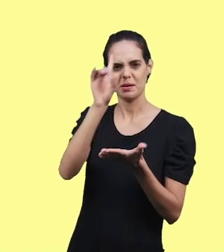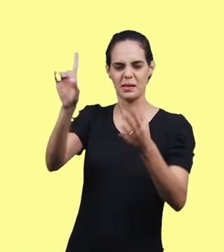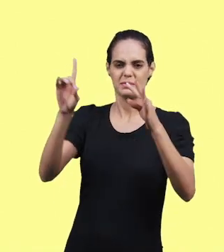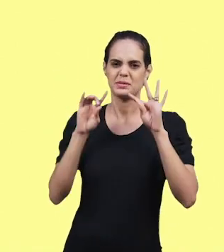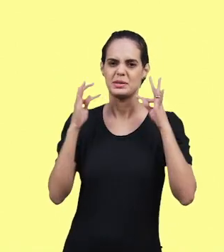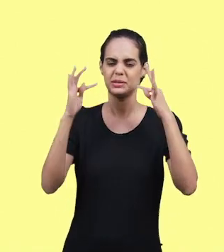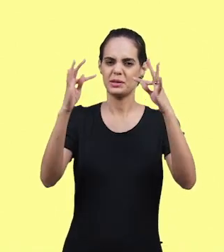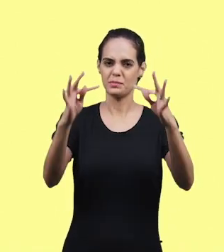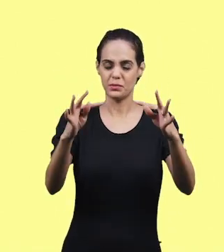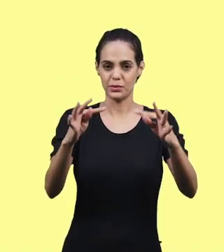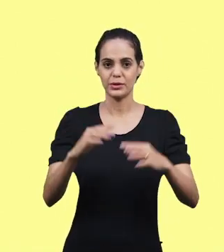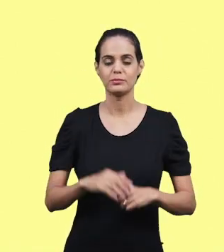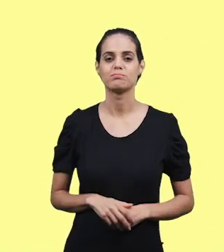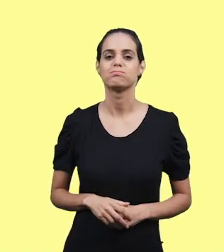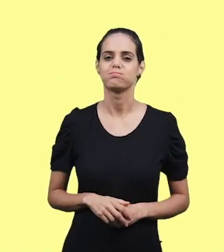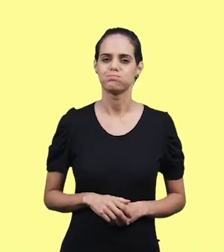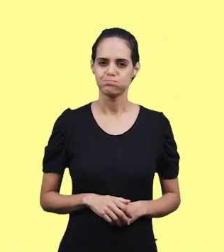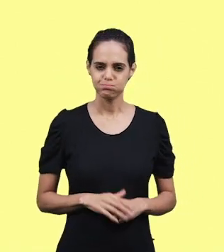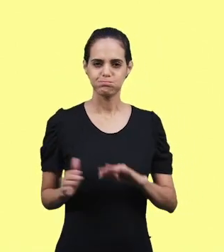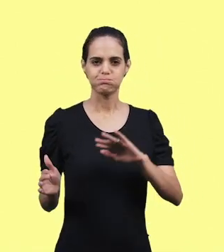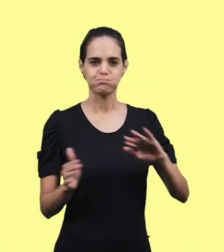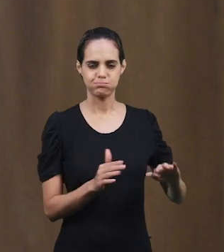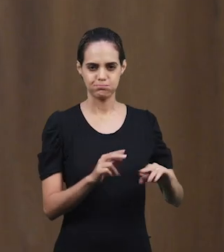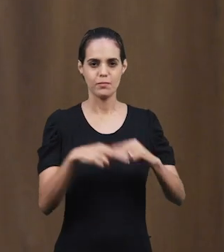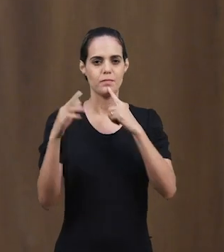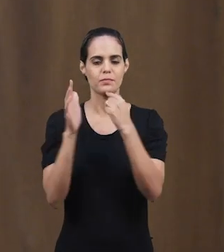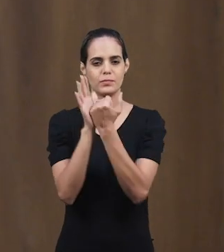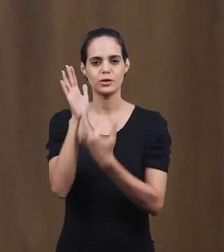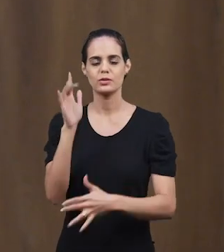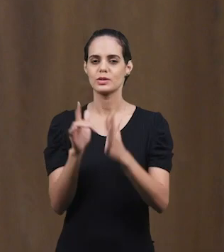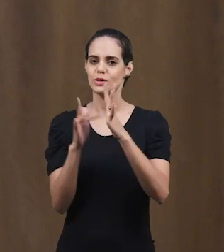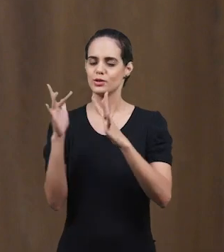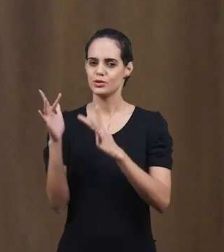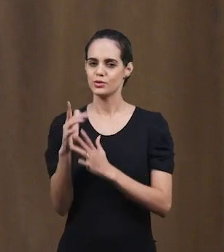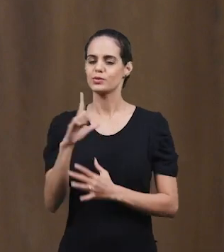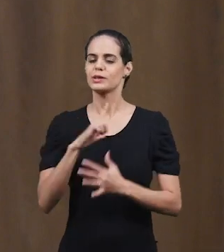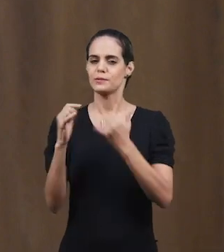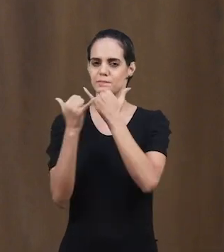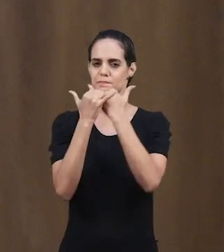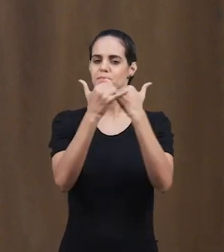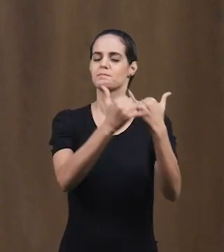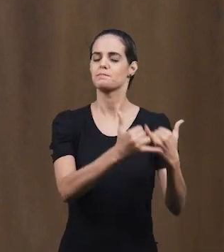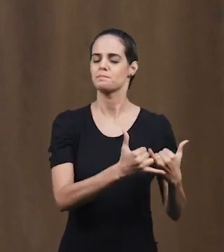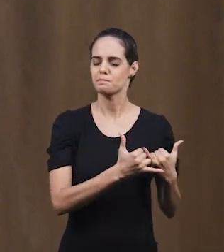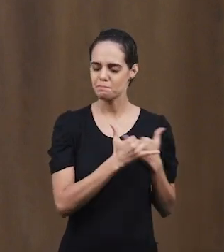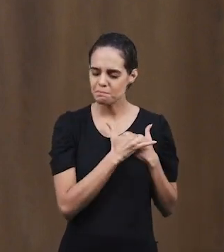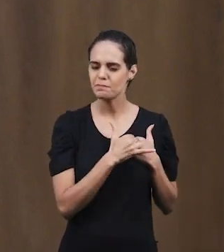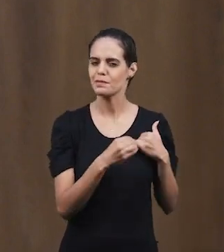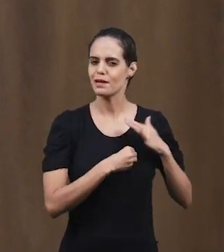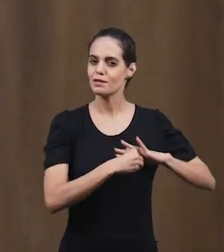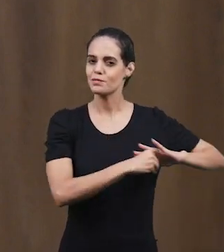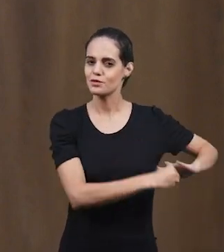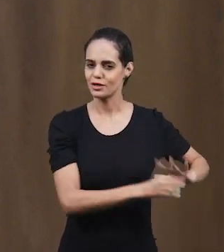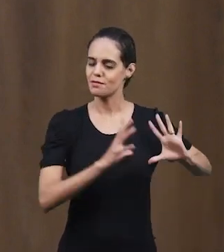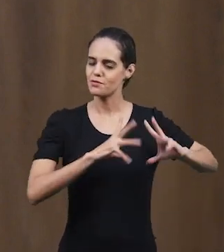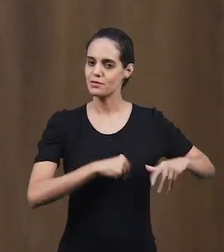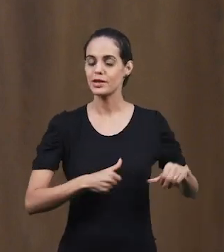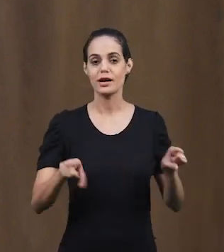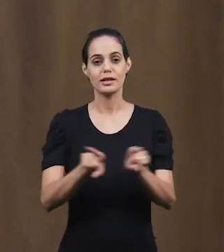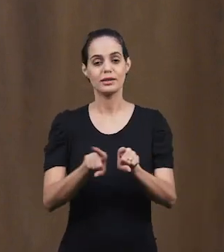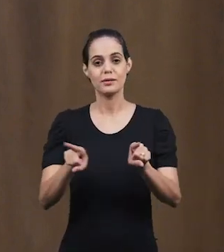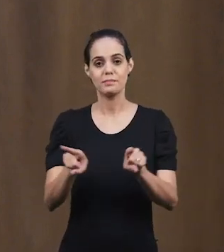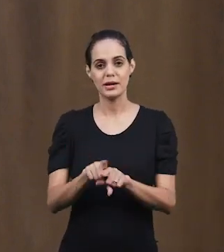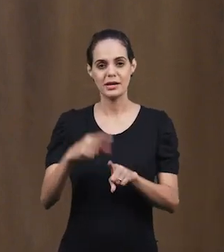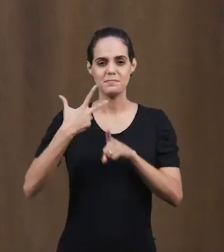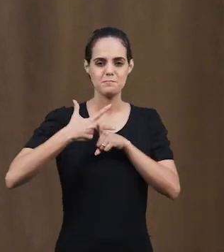témoignage. Par le sang de Jésus, nous obtenons le pardon de nos péchés et aussi nous garantit